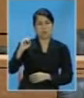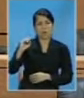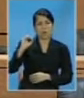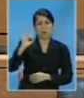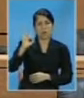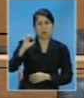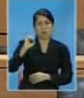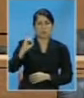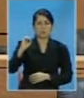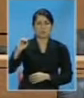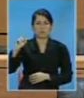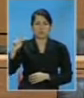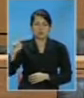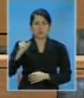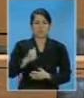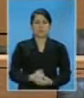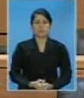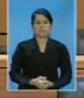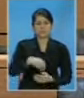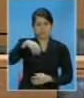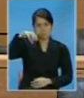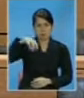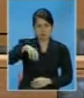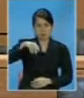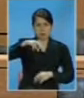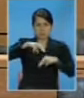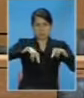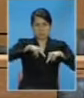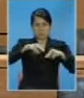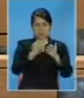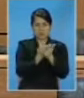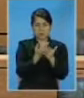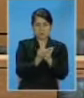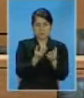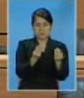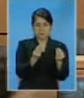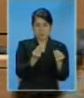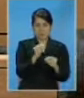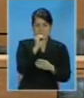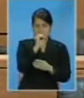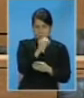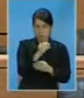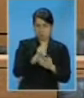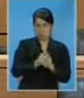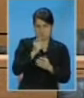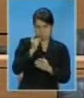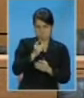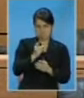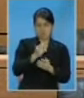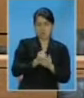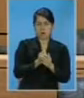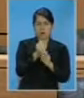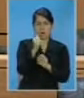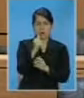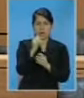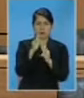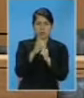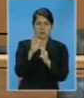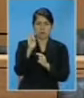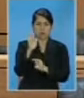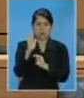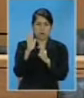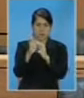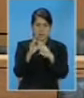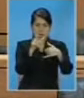ลึกสำนักงานตรวจเงินแผ่นดินบอกว่าเห็นควรดำเนินคดีอาญาทางวินัยกับข้าราชการหลายท่าน